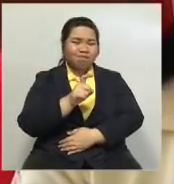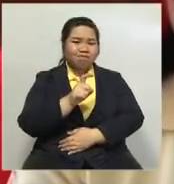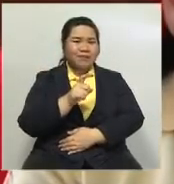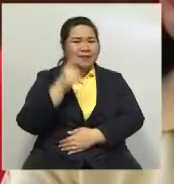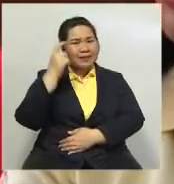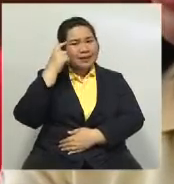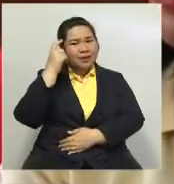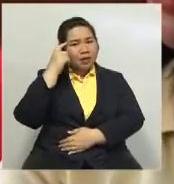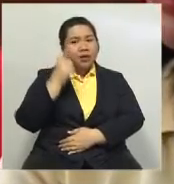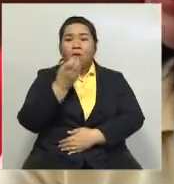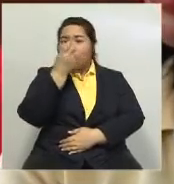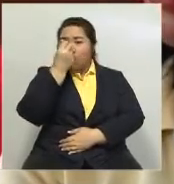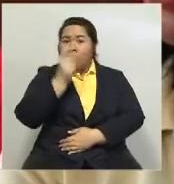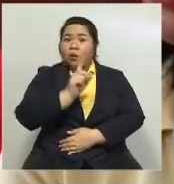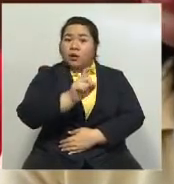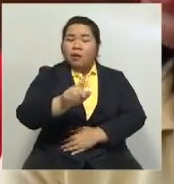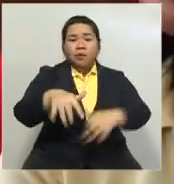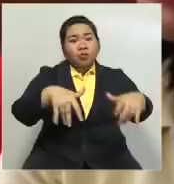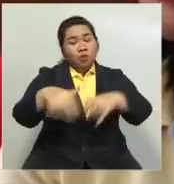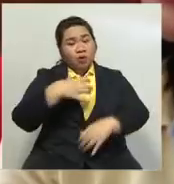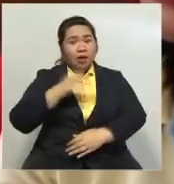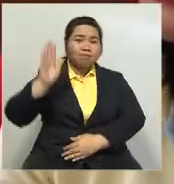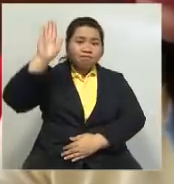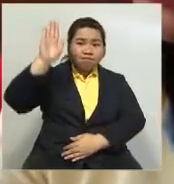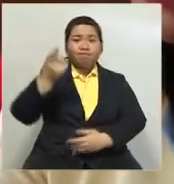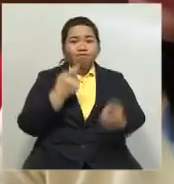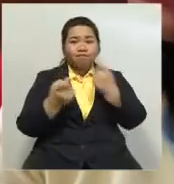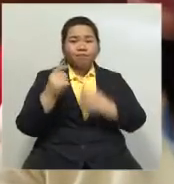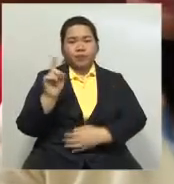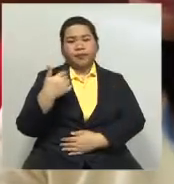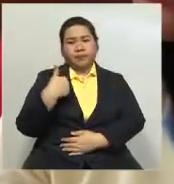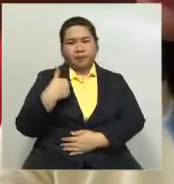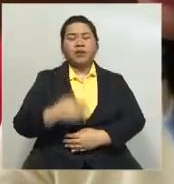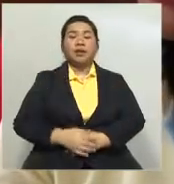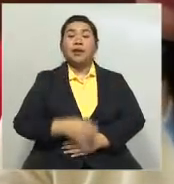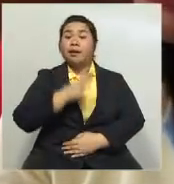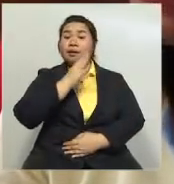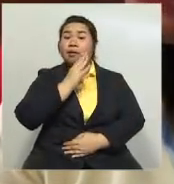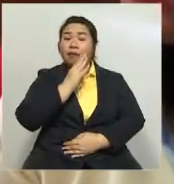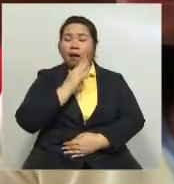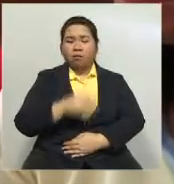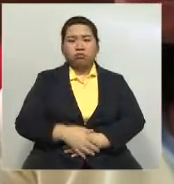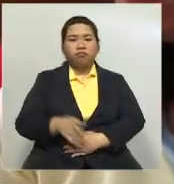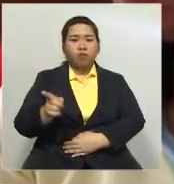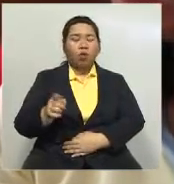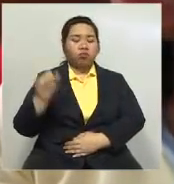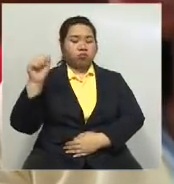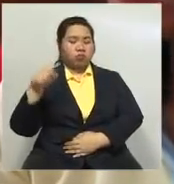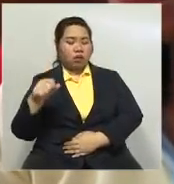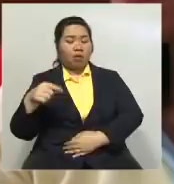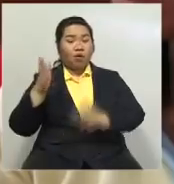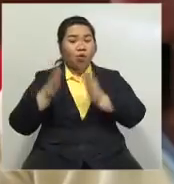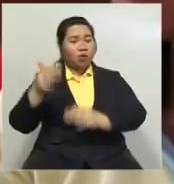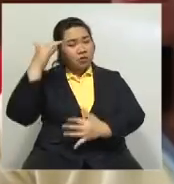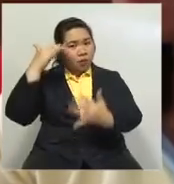จะลองสอบถามพี่ๆน้องๆสื่อหรือว่าใครอยากถามอะไรเป็นพิเศษไหมถ้าคำถามนั้นนักจิตวิทยาเขาไปยักหน้าว่าไม่มีผ